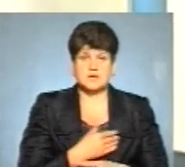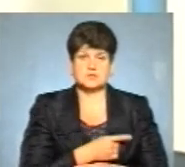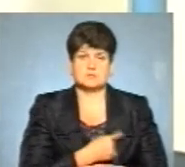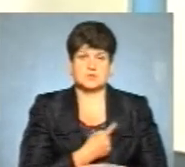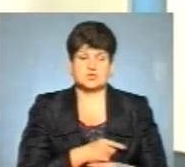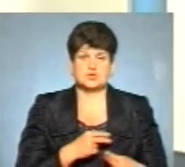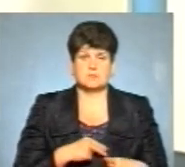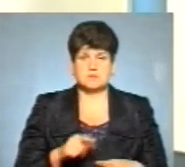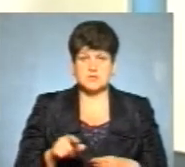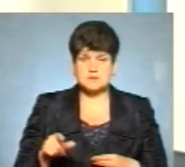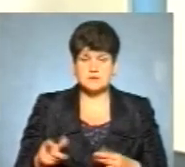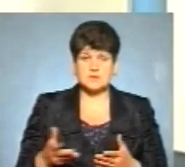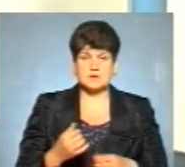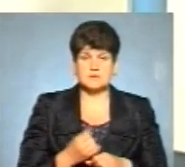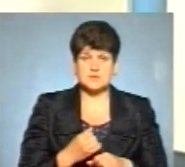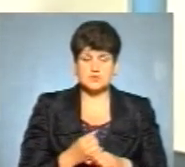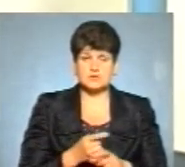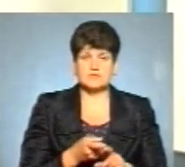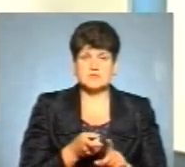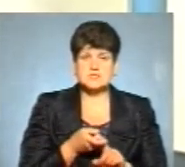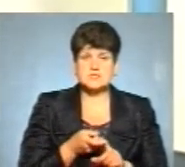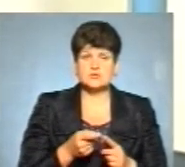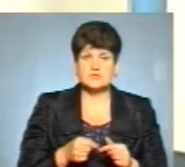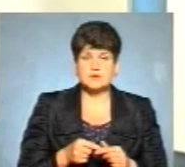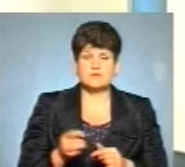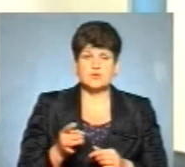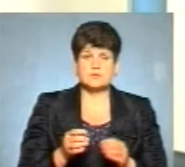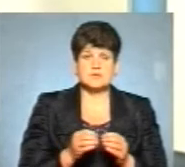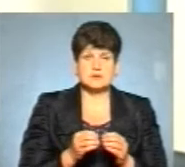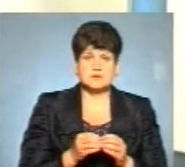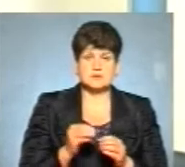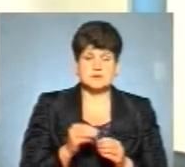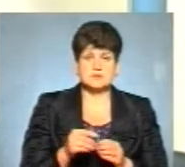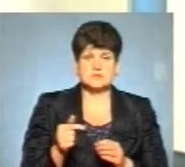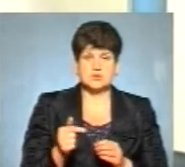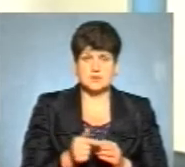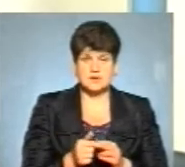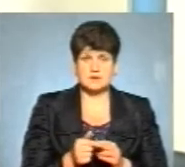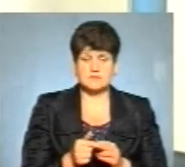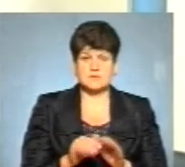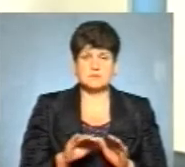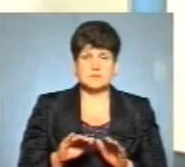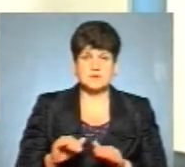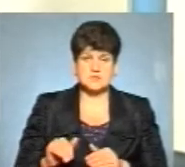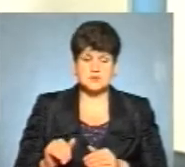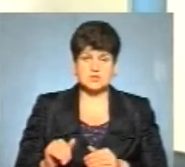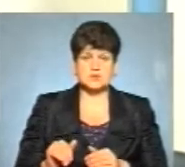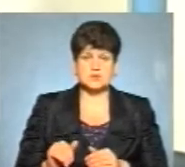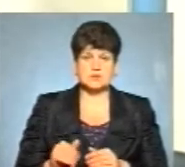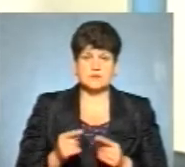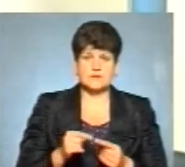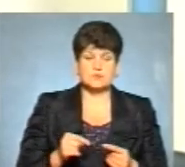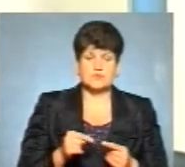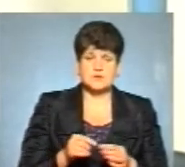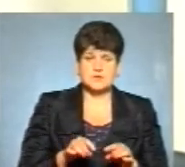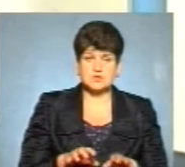працівникам, які працюють в інфекційному відділенні в розмірі 10 тисяч гривень. Пізніше відповідні рішення